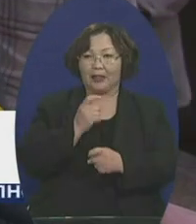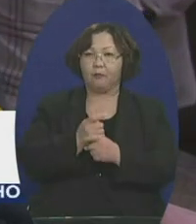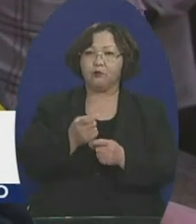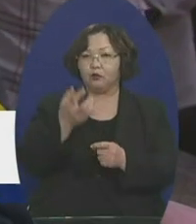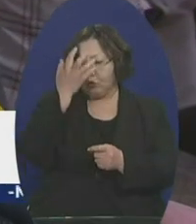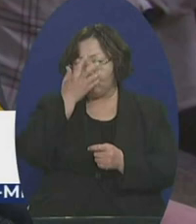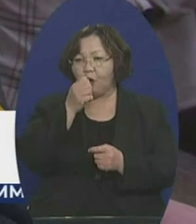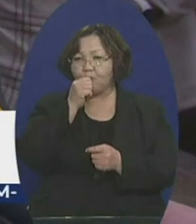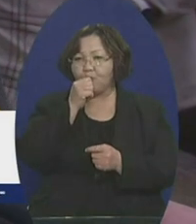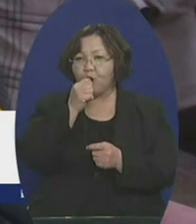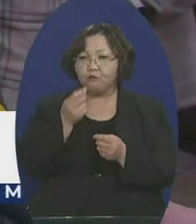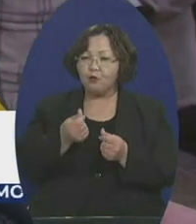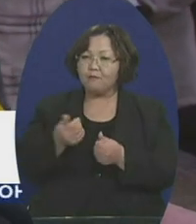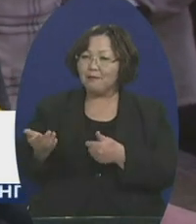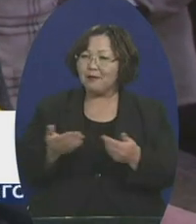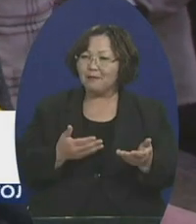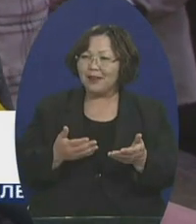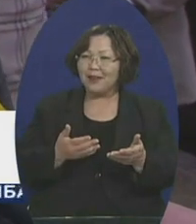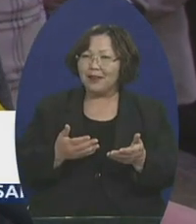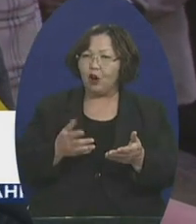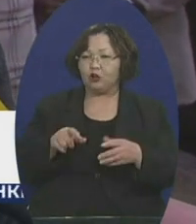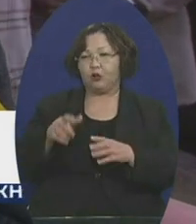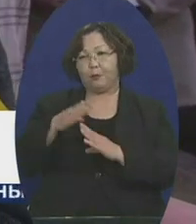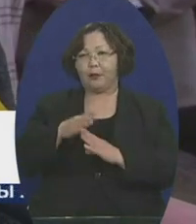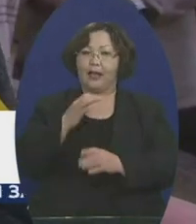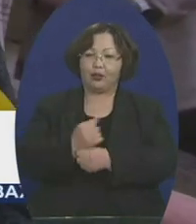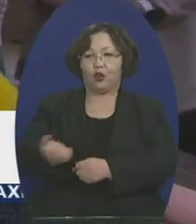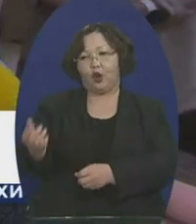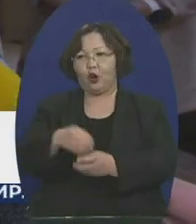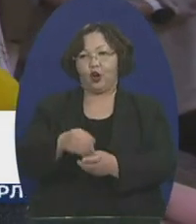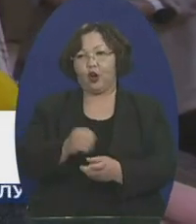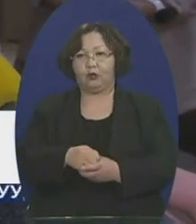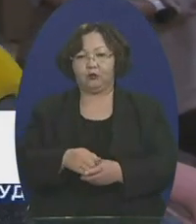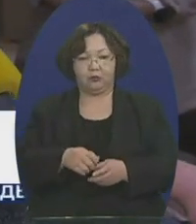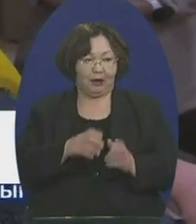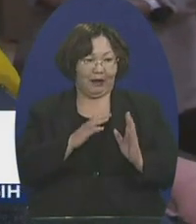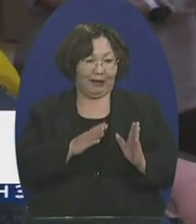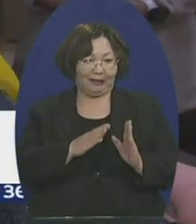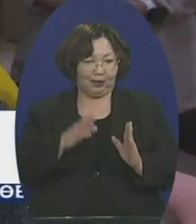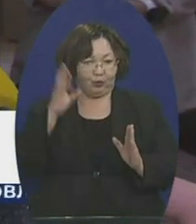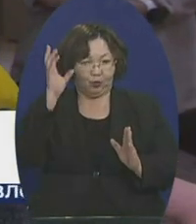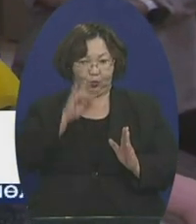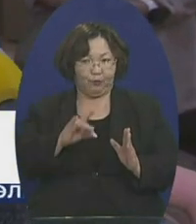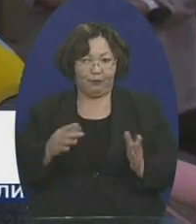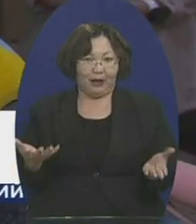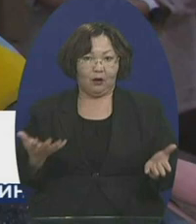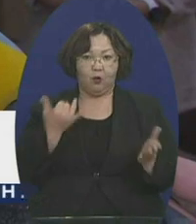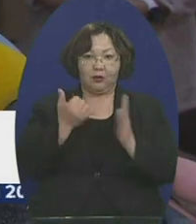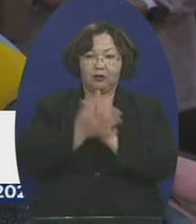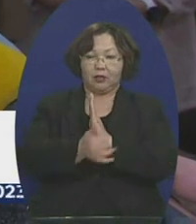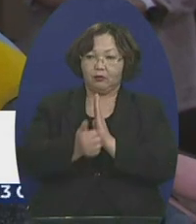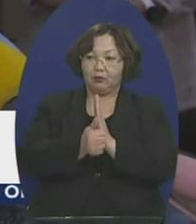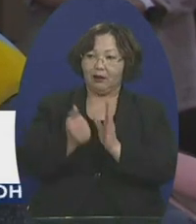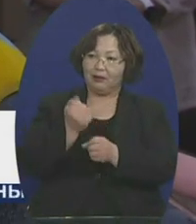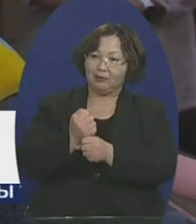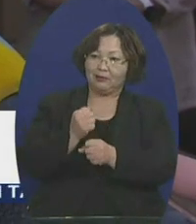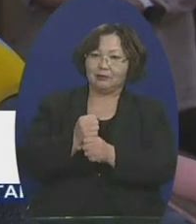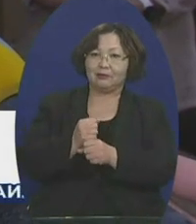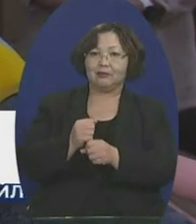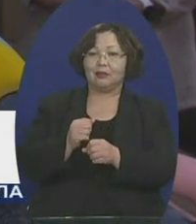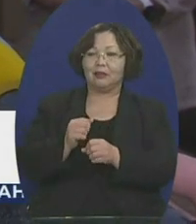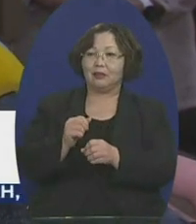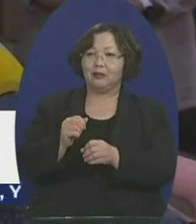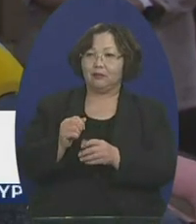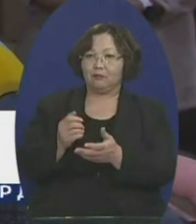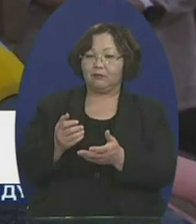орж ажил хийж сурах хандлага бий болгох, дээр нь тэр хүнийг ур чадвартай ажлын байран дээр ажилуулж ур чадвартай болгоход